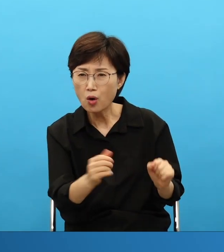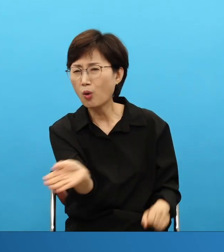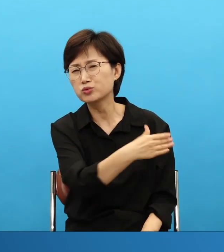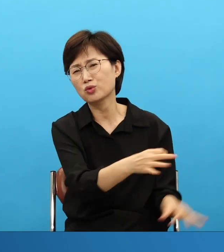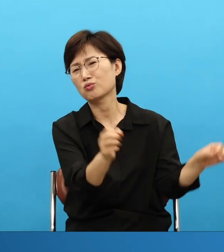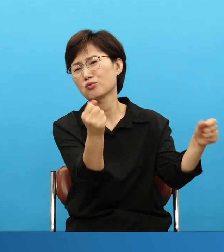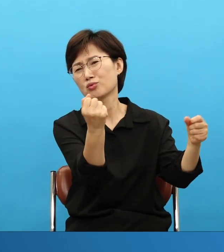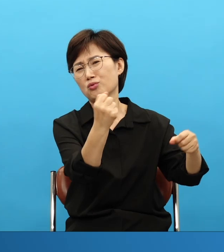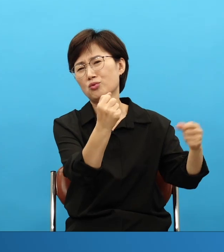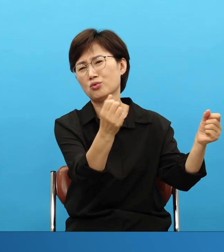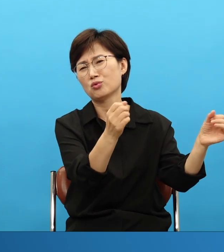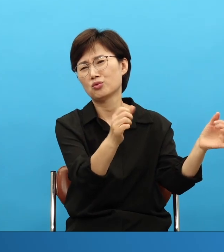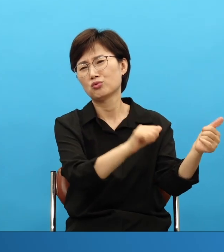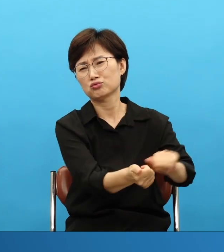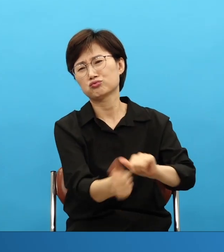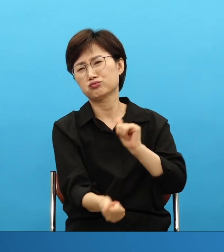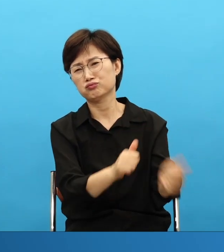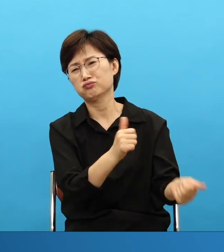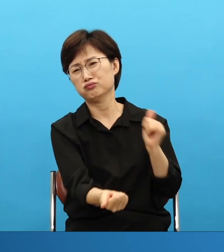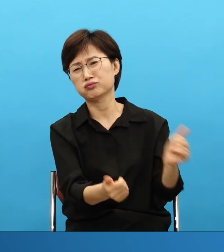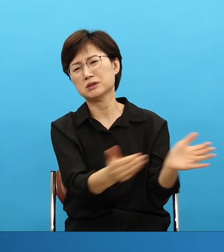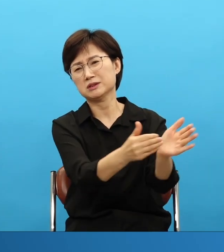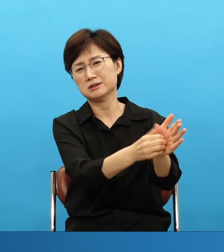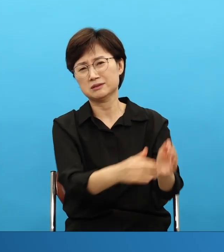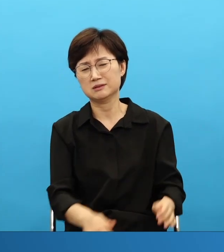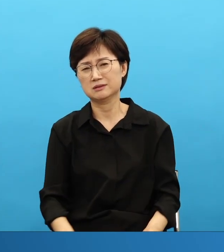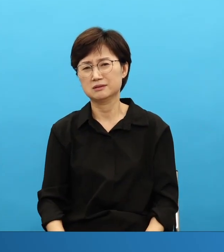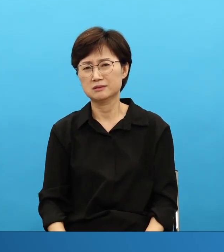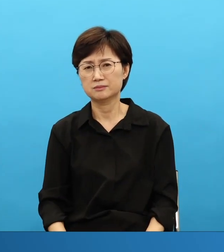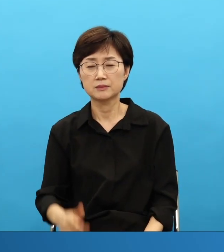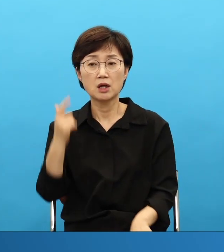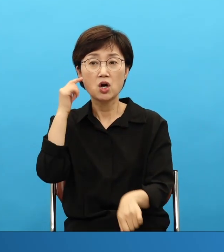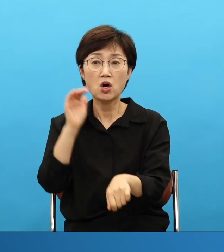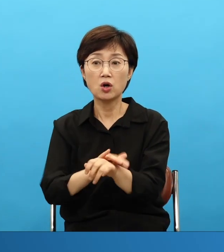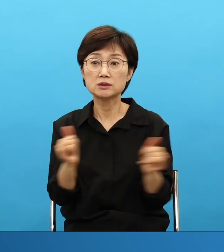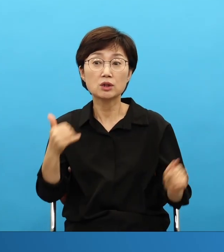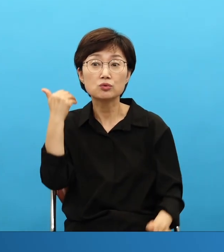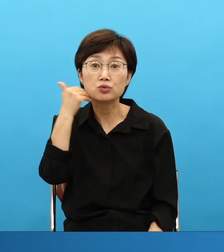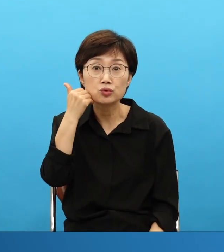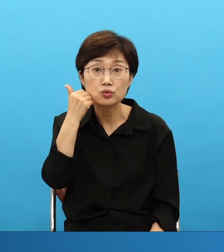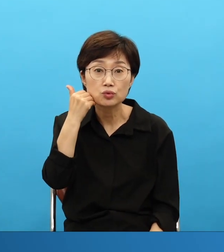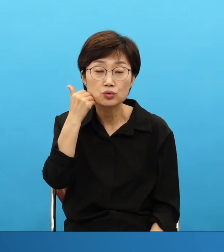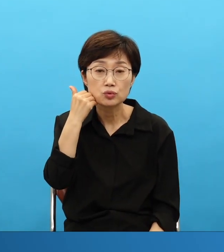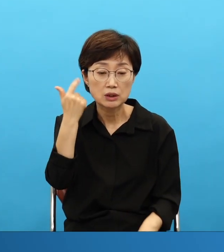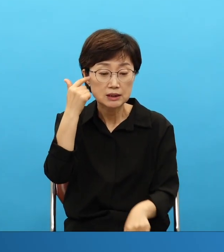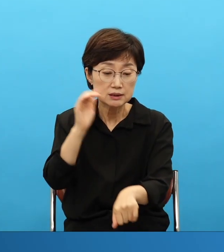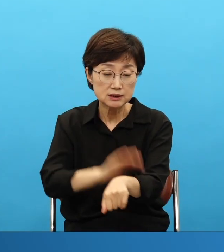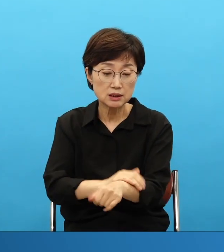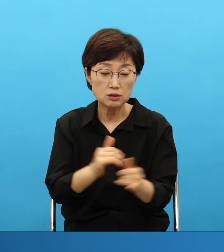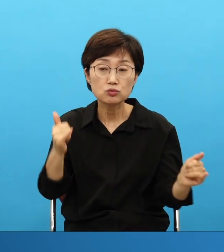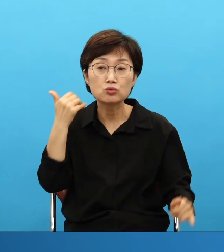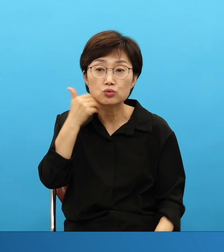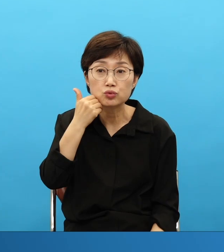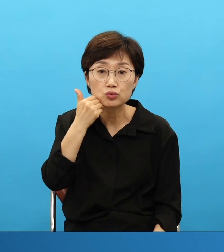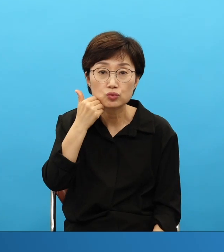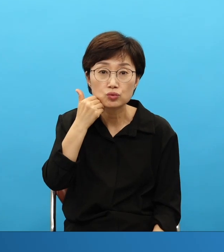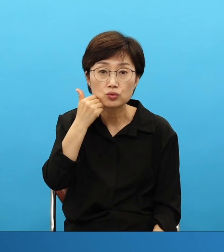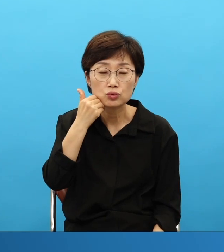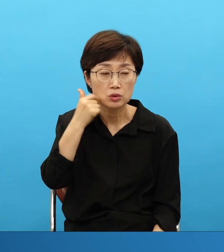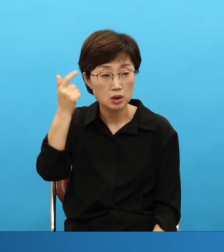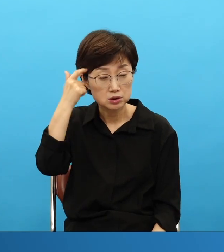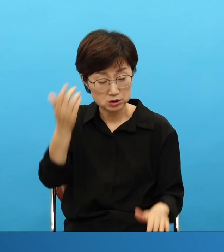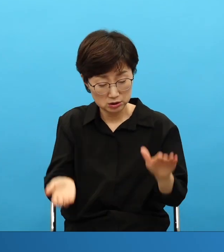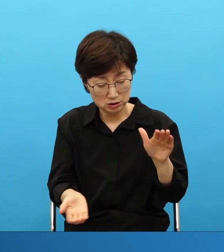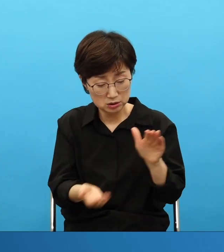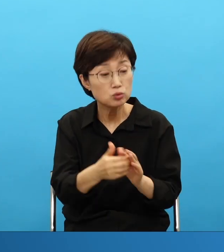잖아요 지혜 있는 자가 어디 있냐 20절에 물었어요 어게 지혜 선비가